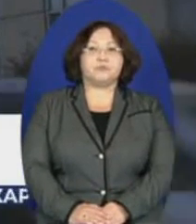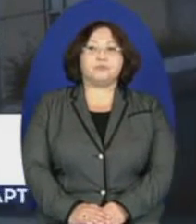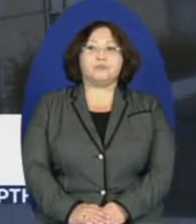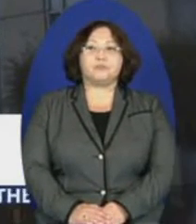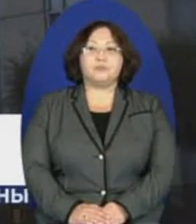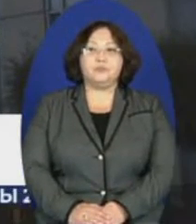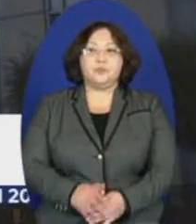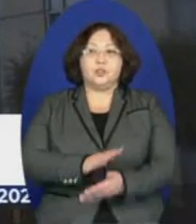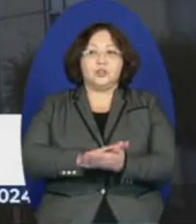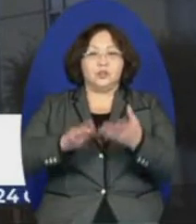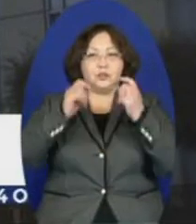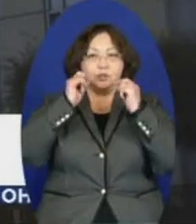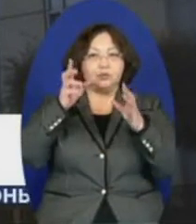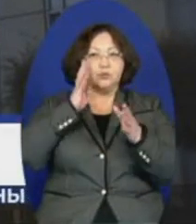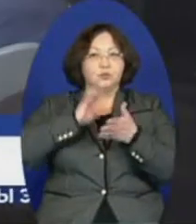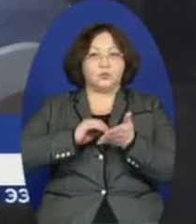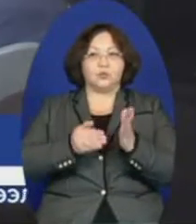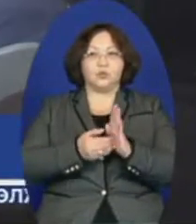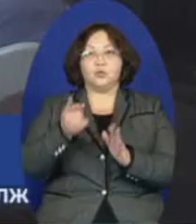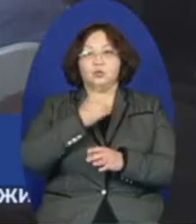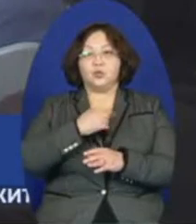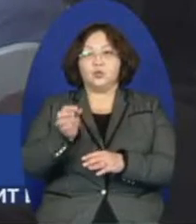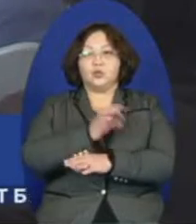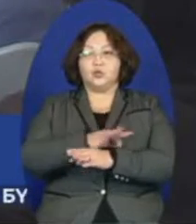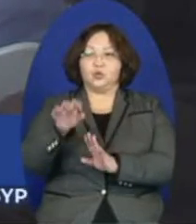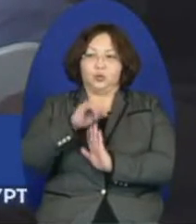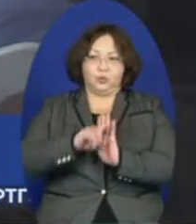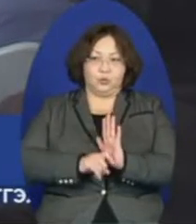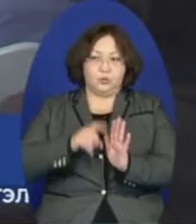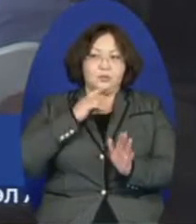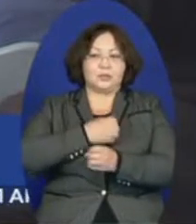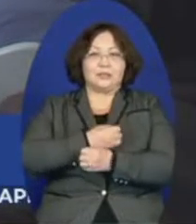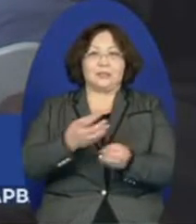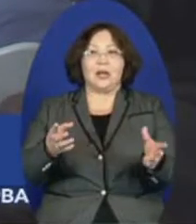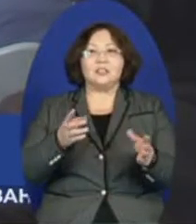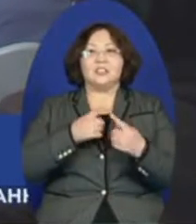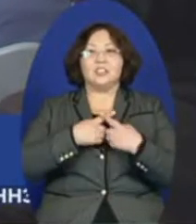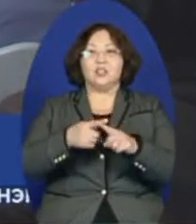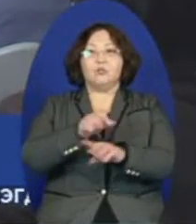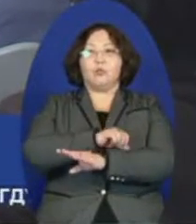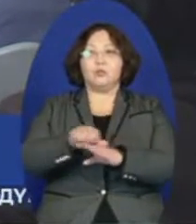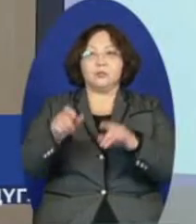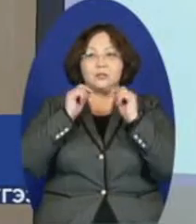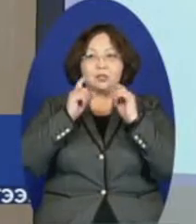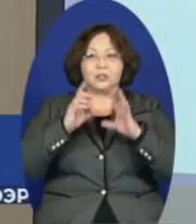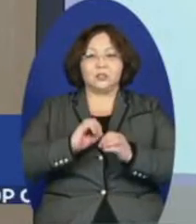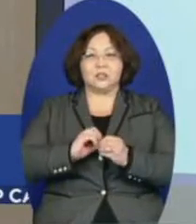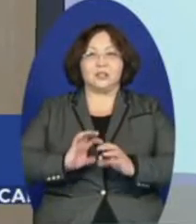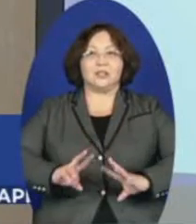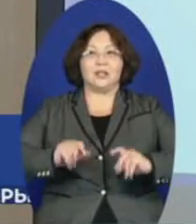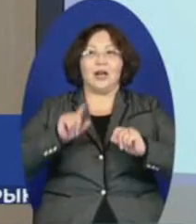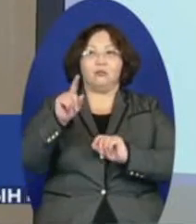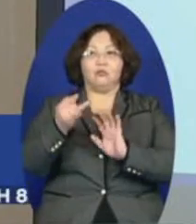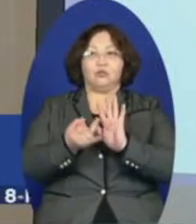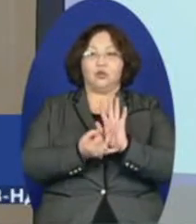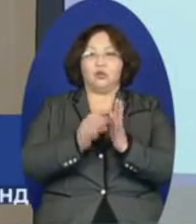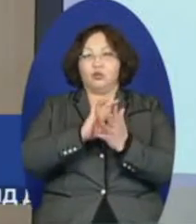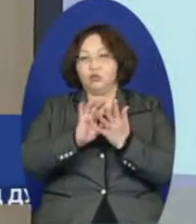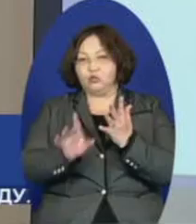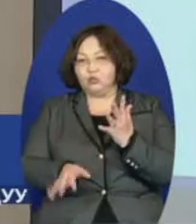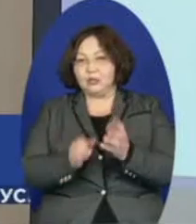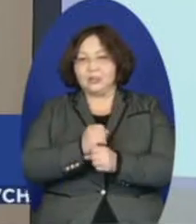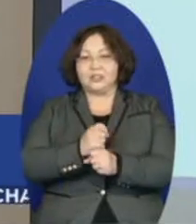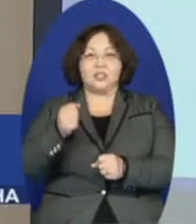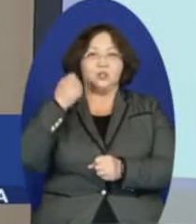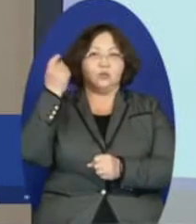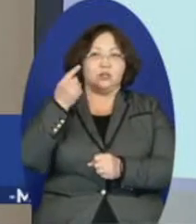Шин сэргэлтийн бодлогын хүрээнд 100 орчим төсөл хөтөлбөр зарлагдсан. За тухайлбал Боомтын сэргэлтийн хүрээнд 17 багц ажил, за эрчим хүчний чиглэлээр 10 орчим